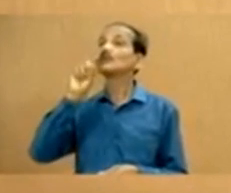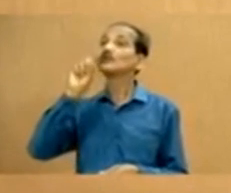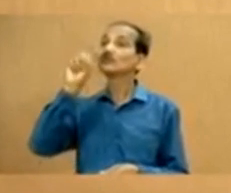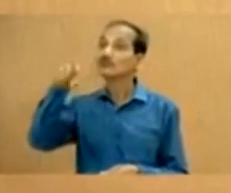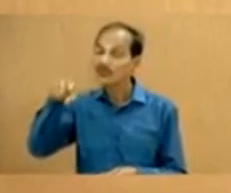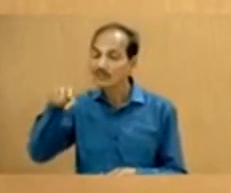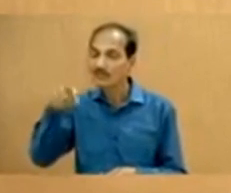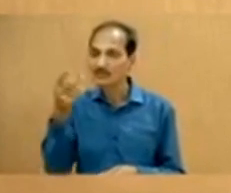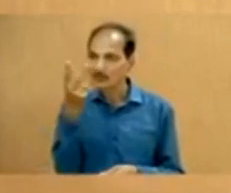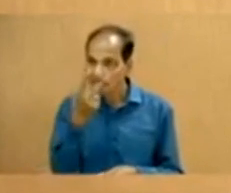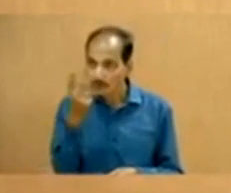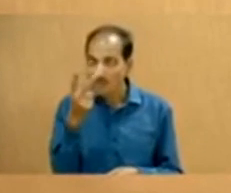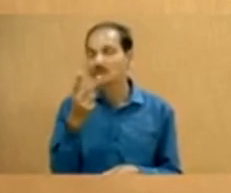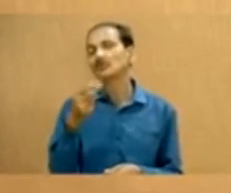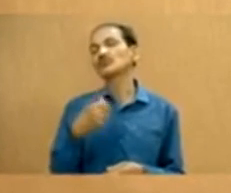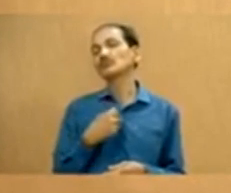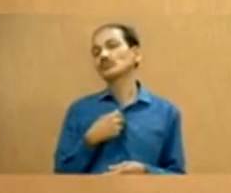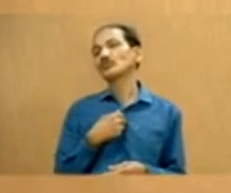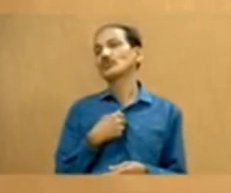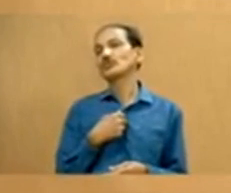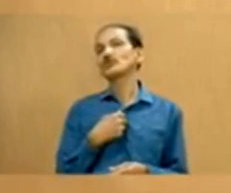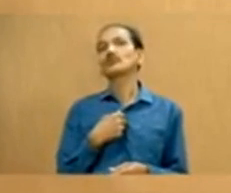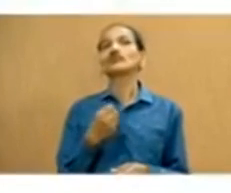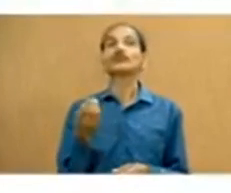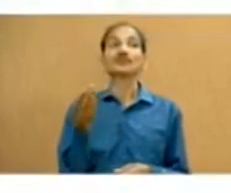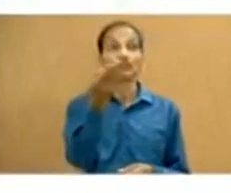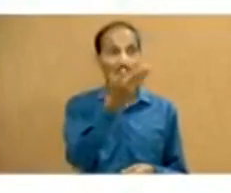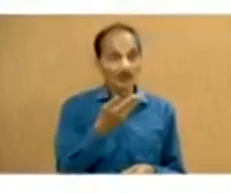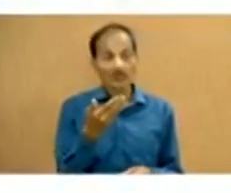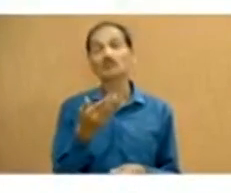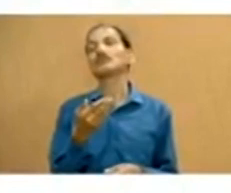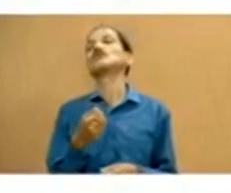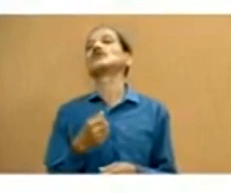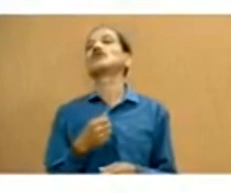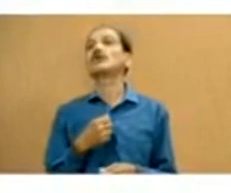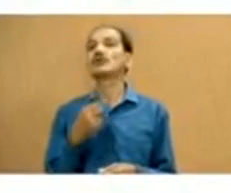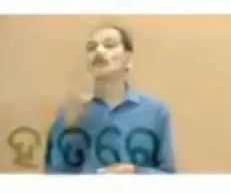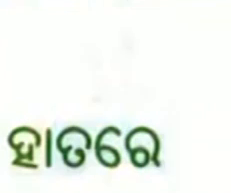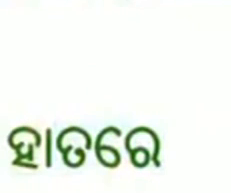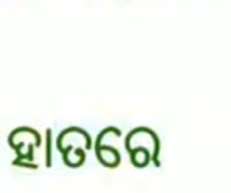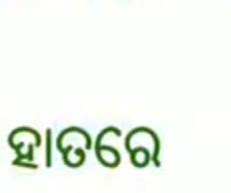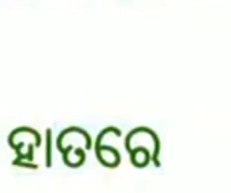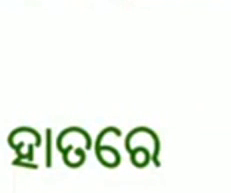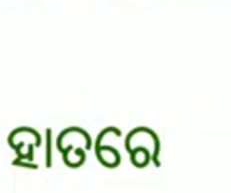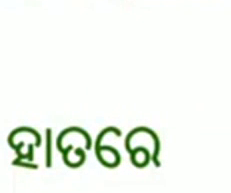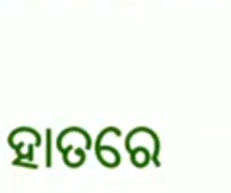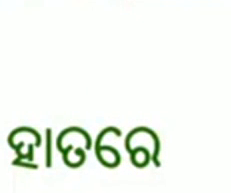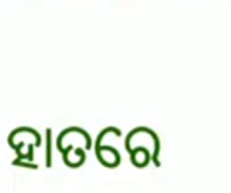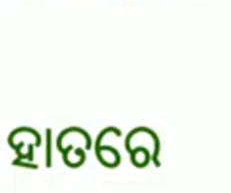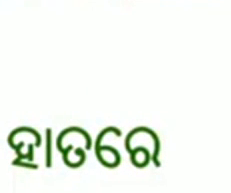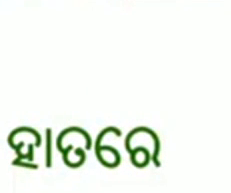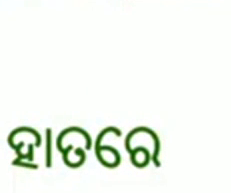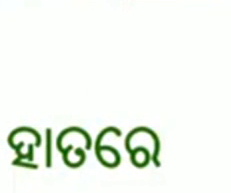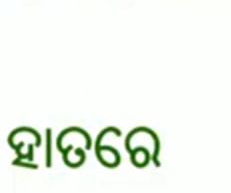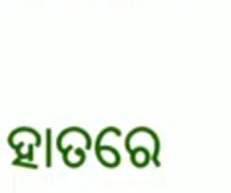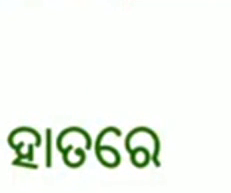ମୁଁ ଆପଣମାନଙ୍କ ଆଗରେ କେତୋଟି ବିଶେଷ ତଥ୍ୟ ଆଜି ରଖିବି, ମନ ଦେଇ ଶୁଣିବେ। ତେବେ ତଥ୍ୟର